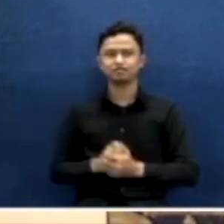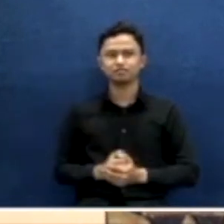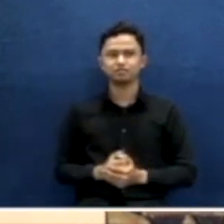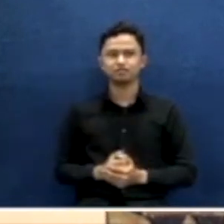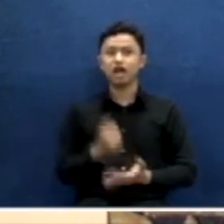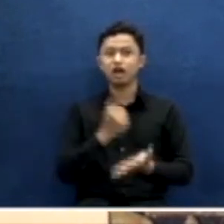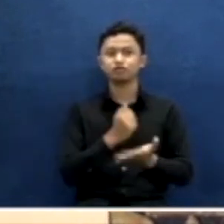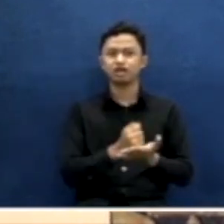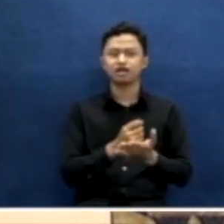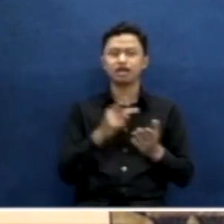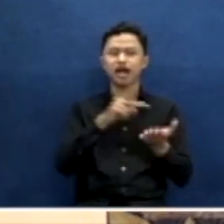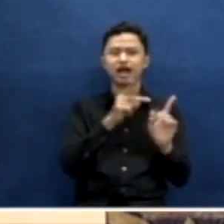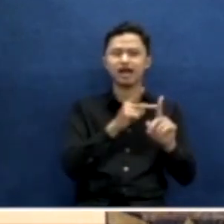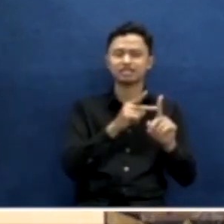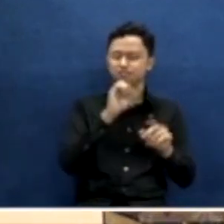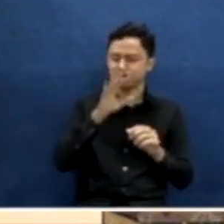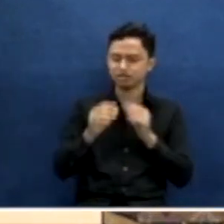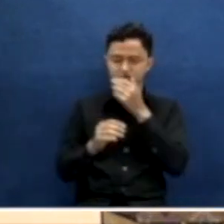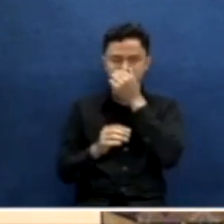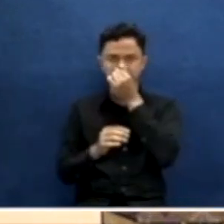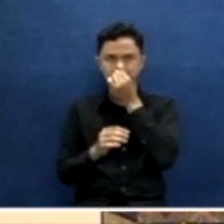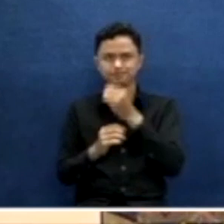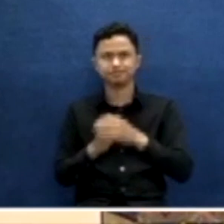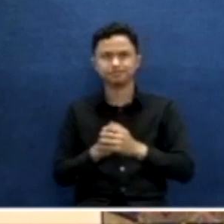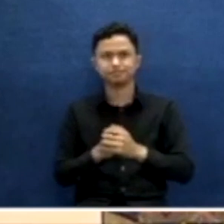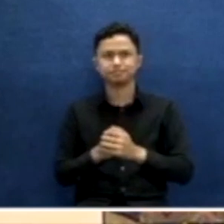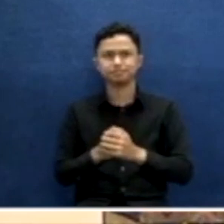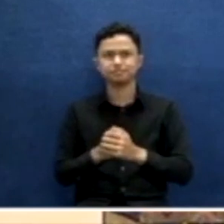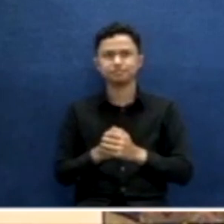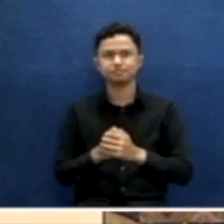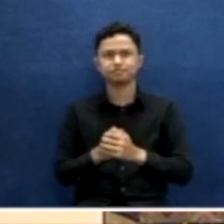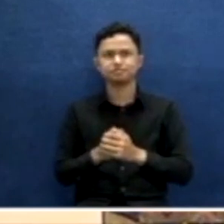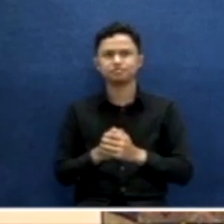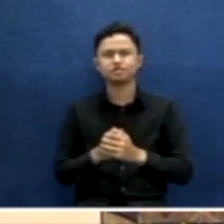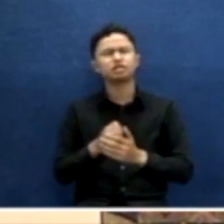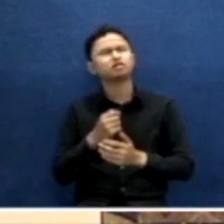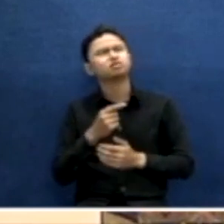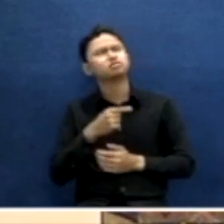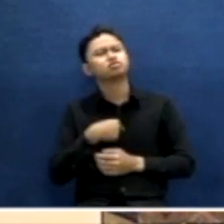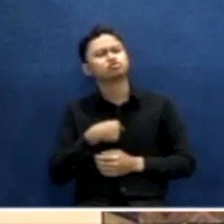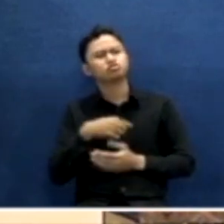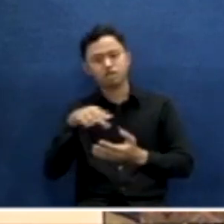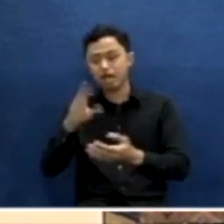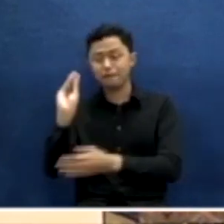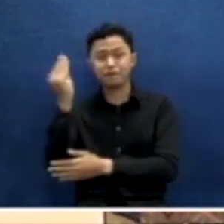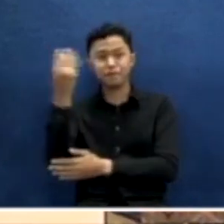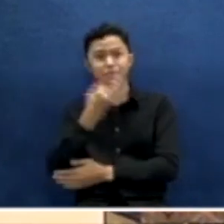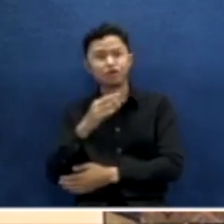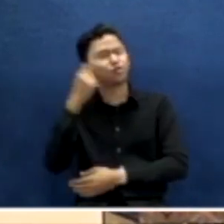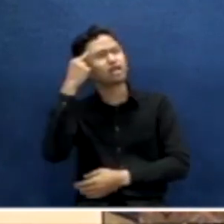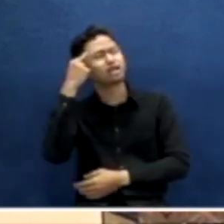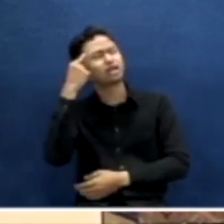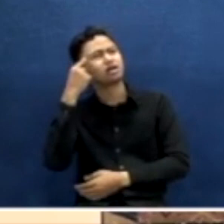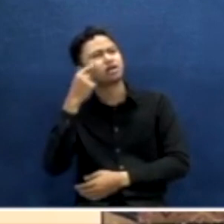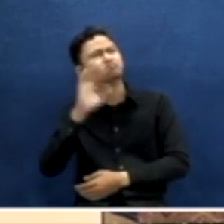binYusufmerasakhawatirdanberkata," Nantisayamungkinakanmengalamihal-halburuksepertipara pemimpinsebelumnya."